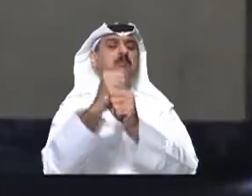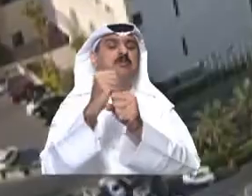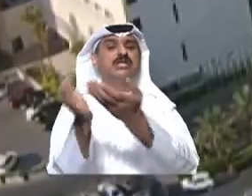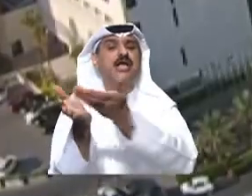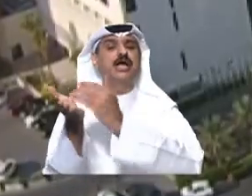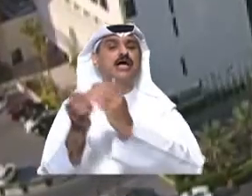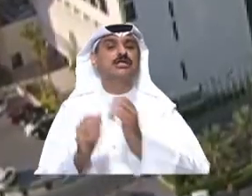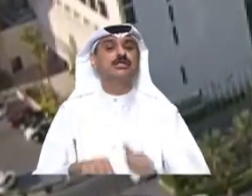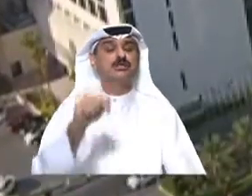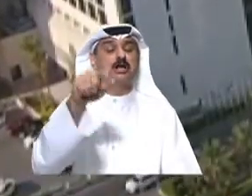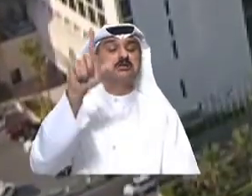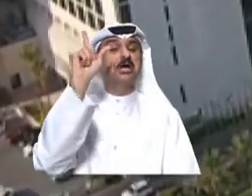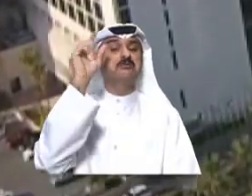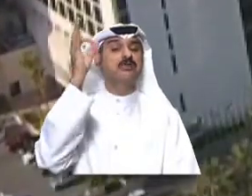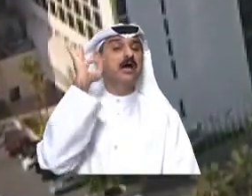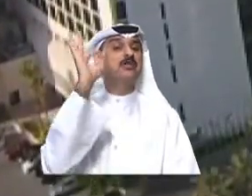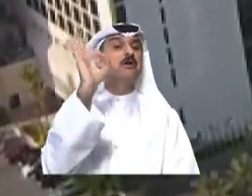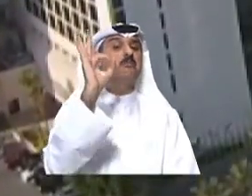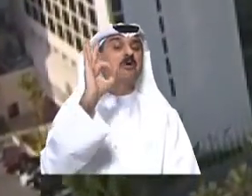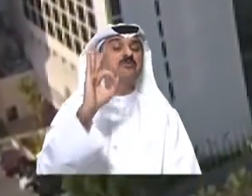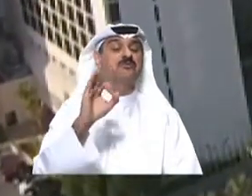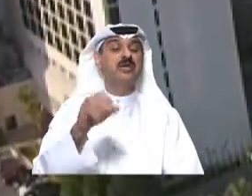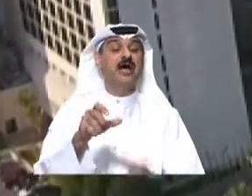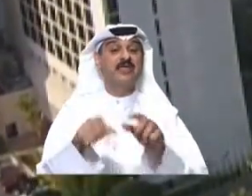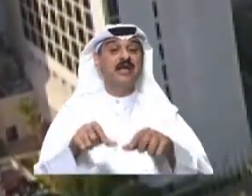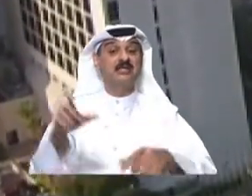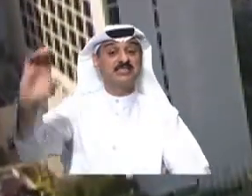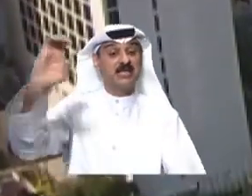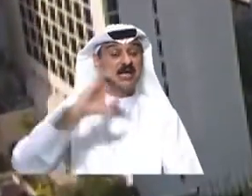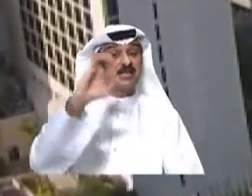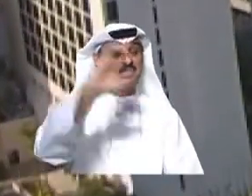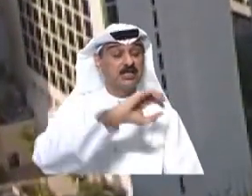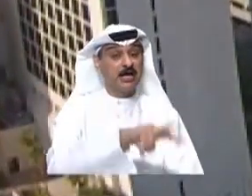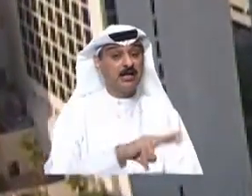تضمن تنوع مصادر الدخل بعيدا عن النفط.